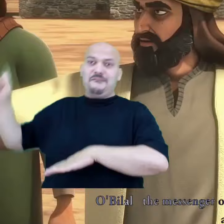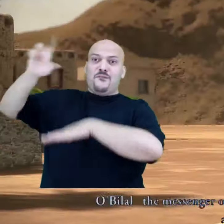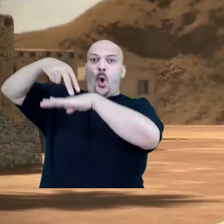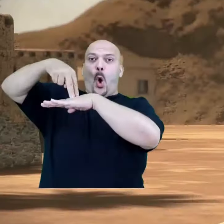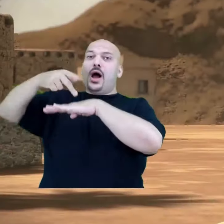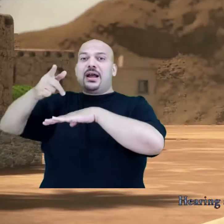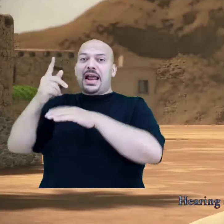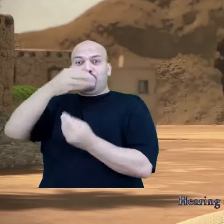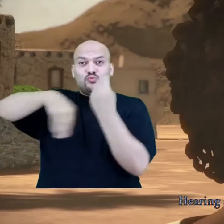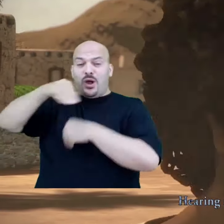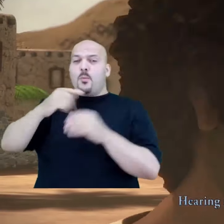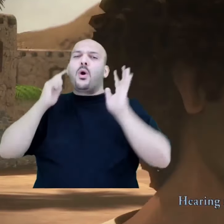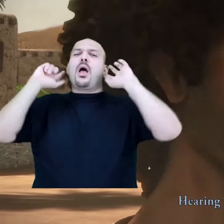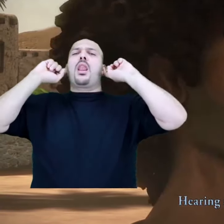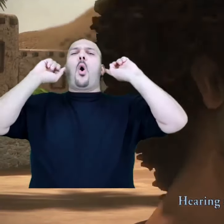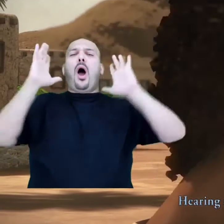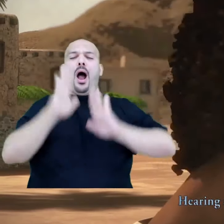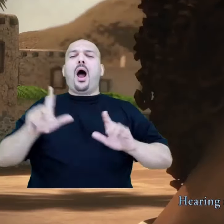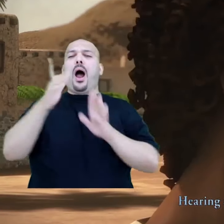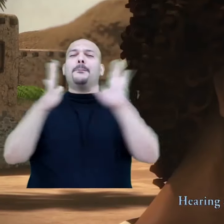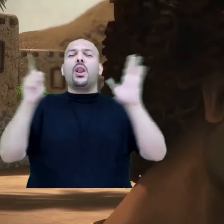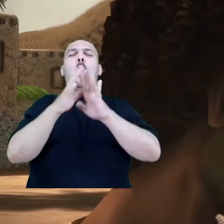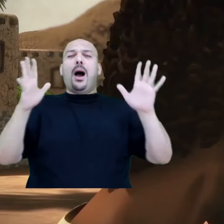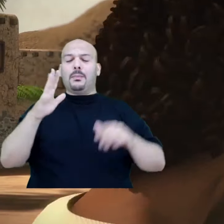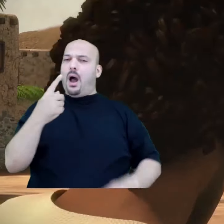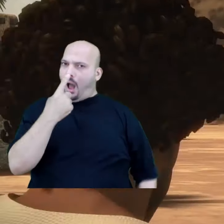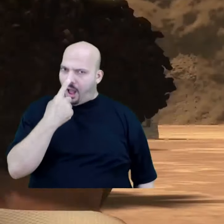وتؤذن. السمع والطاعة لرسول الله.